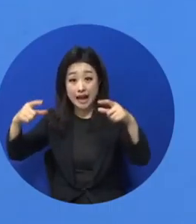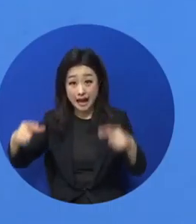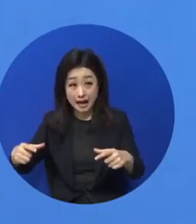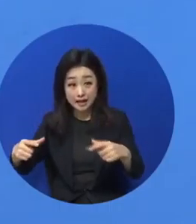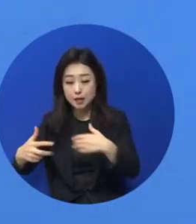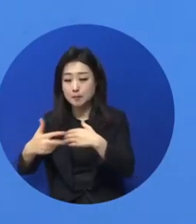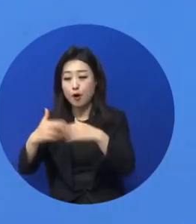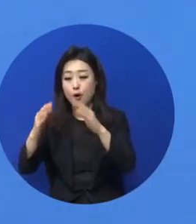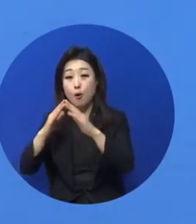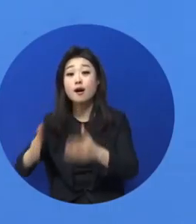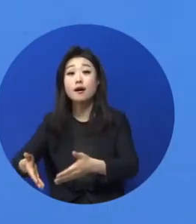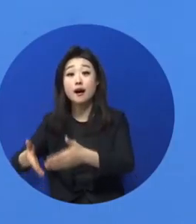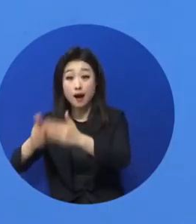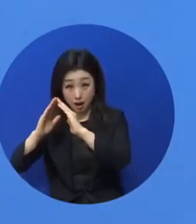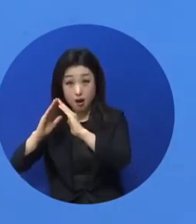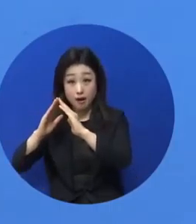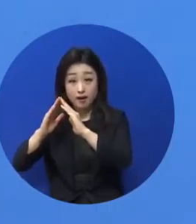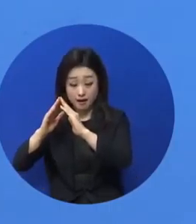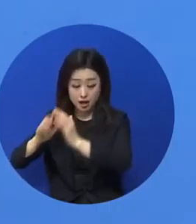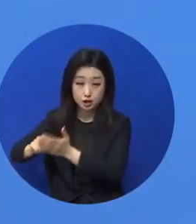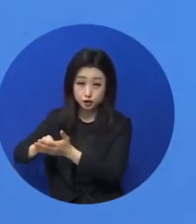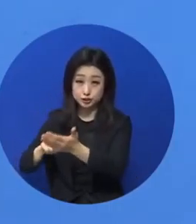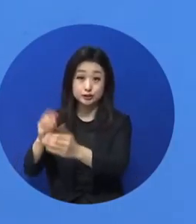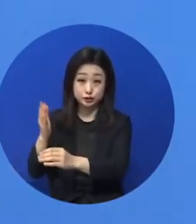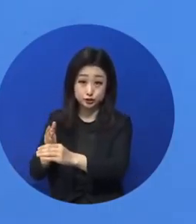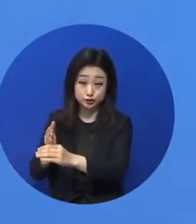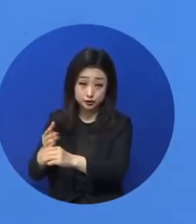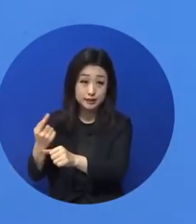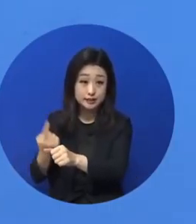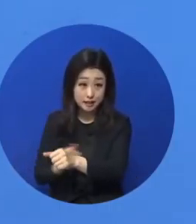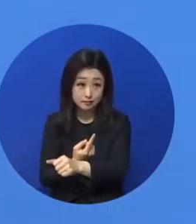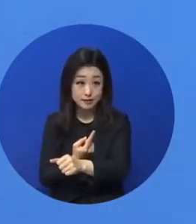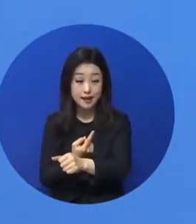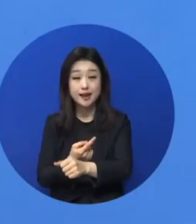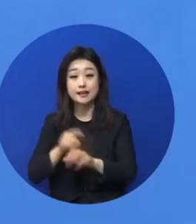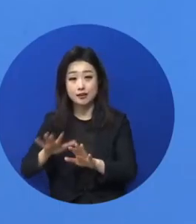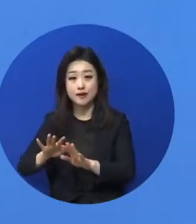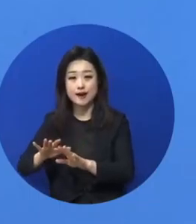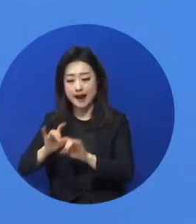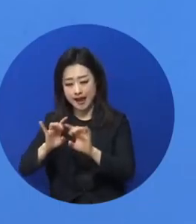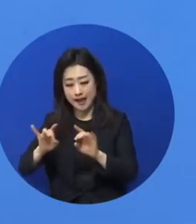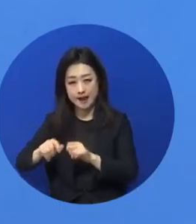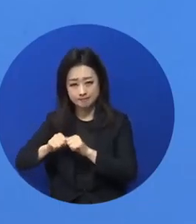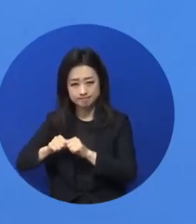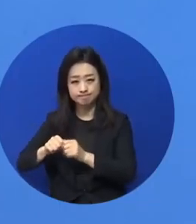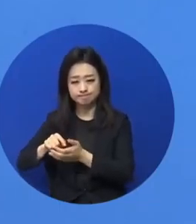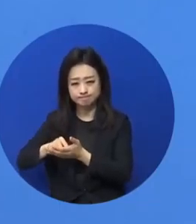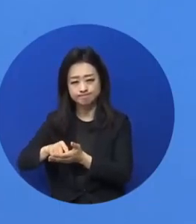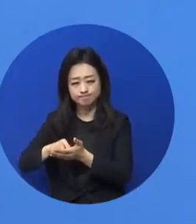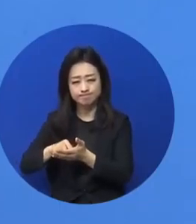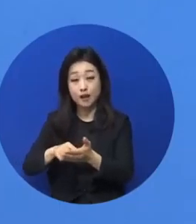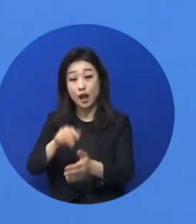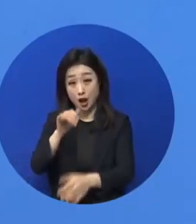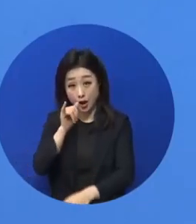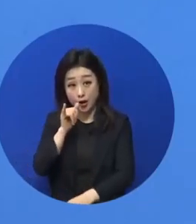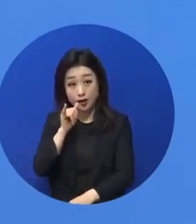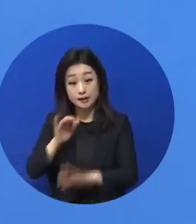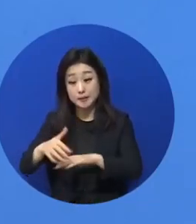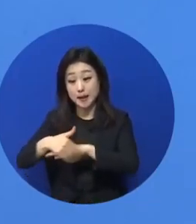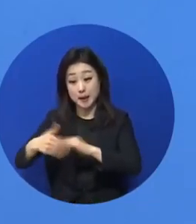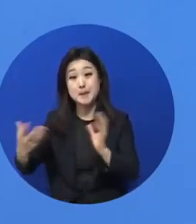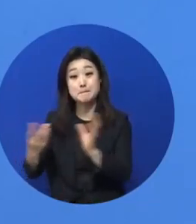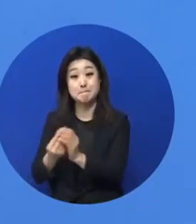동부산 쪽에만 있어서는 안 됩니다. 그런 정책들을 통해서 저희들이 하나하나 추진해 나갈 필요가 있고 그거는 이미 플랜들이